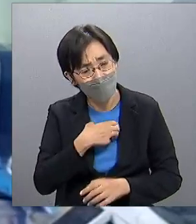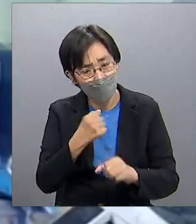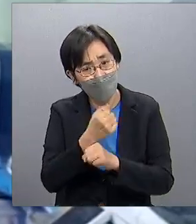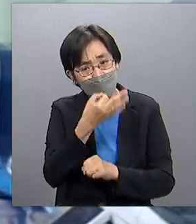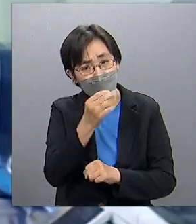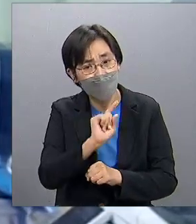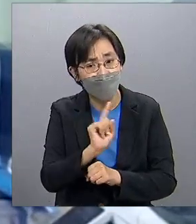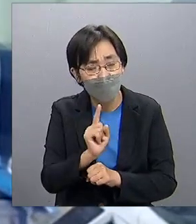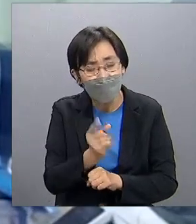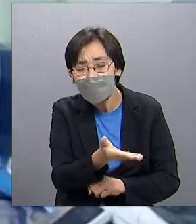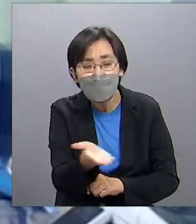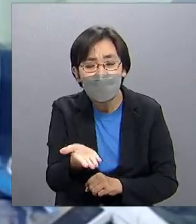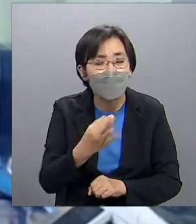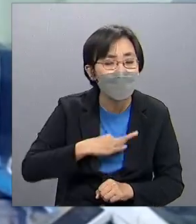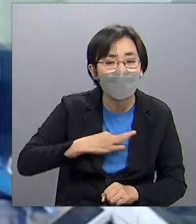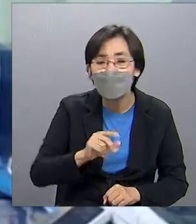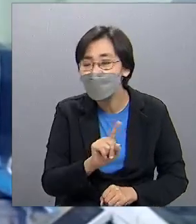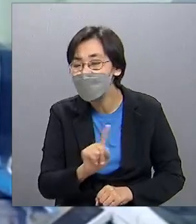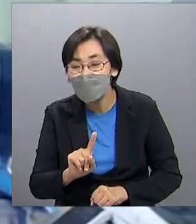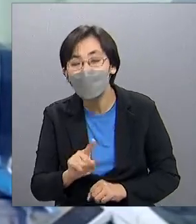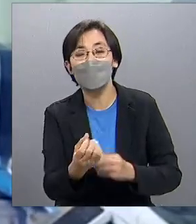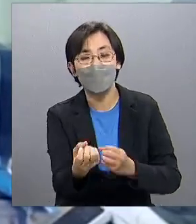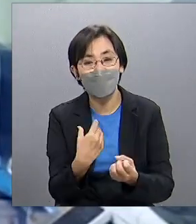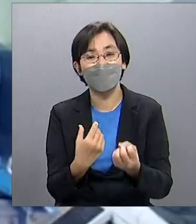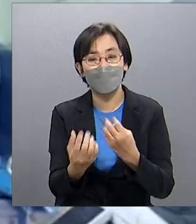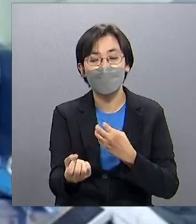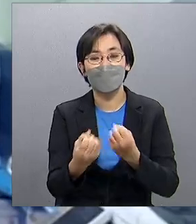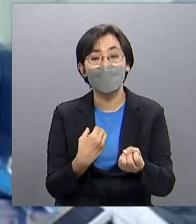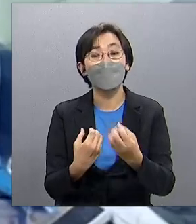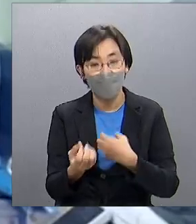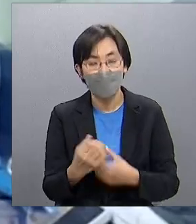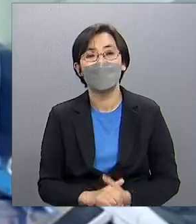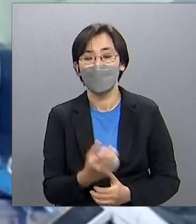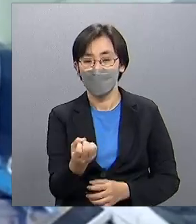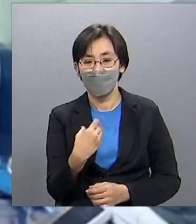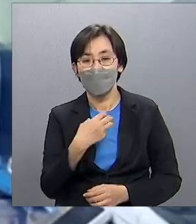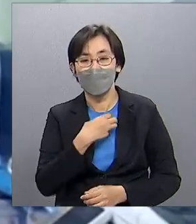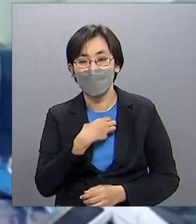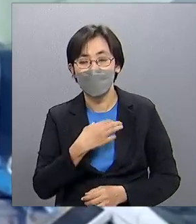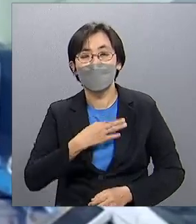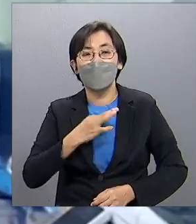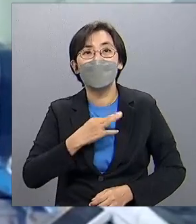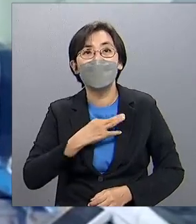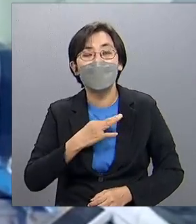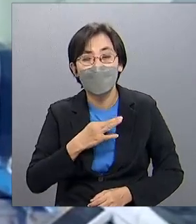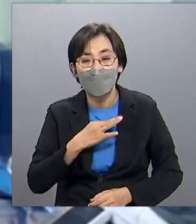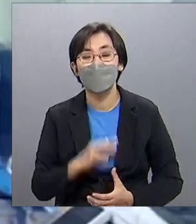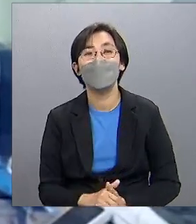ะไรอีกนะคะซึ่งผู้ต้องโทษก็บอกว่าผมอยากจะทำเสื้อสอนใจก็คือเป็นเสื้อ